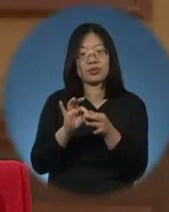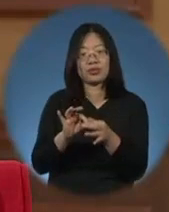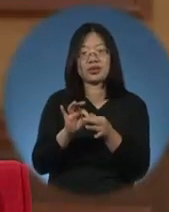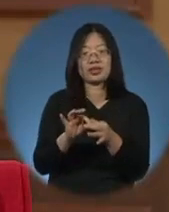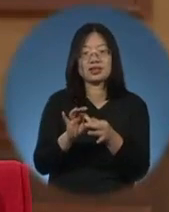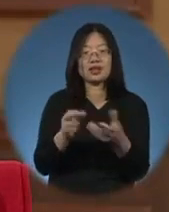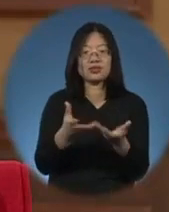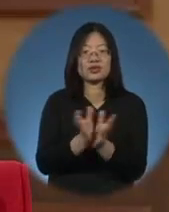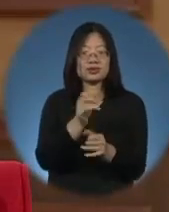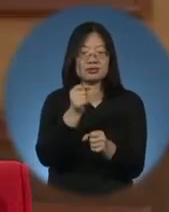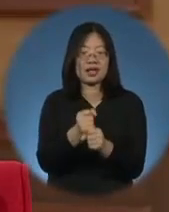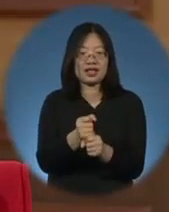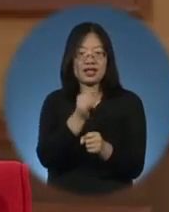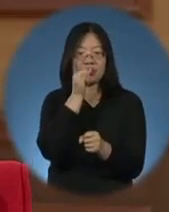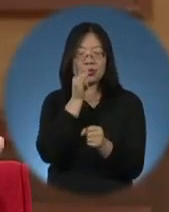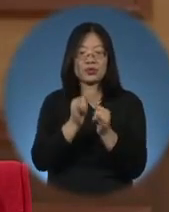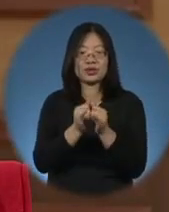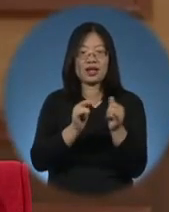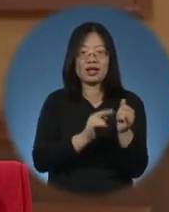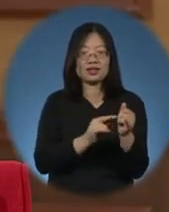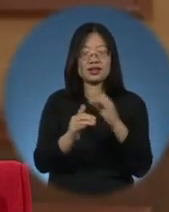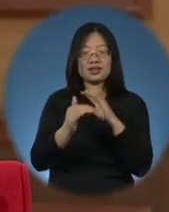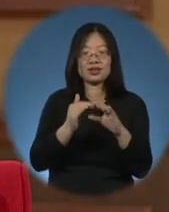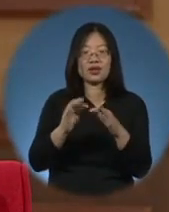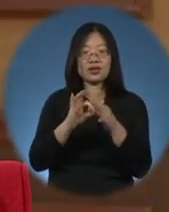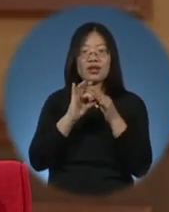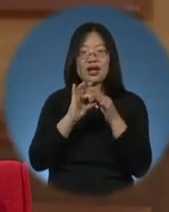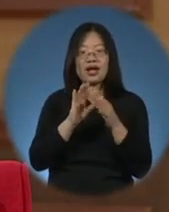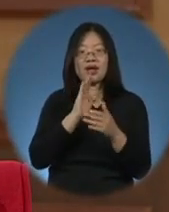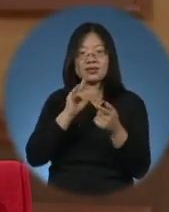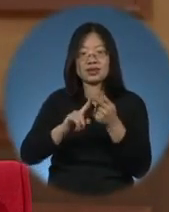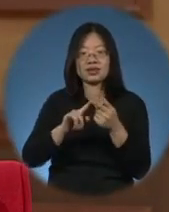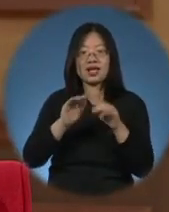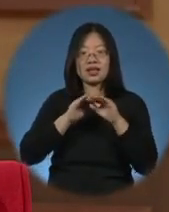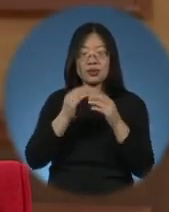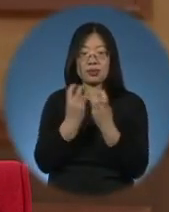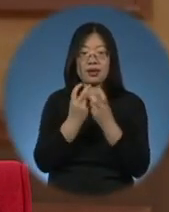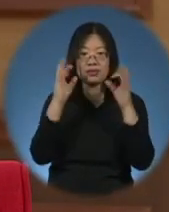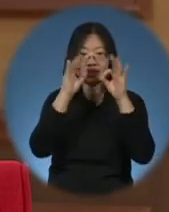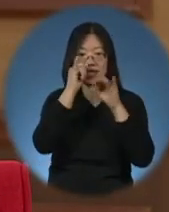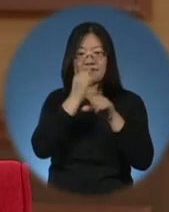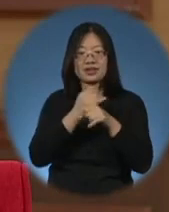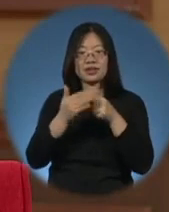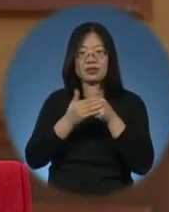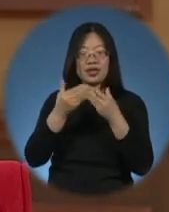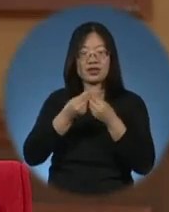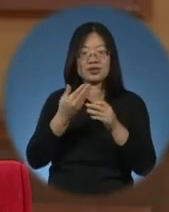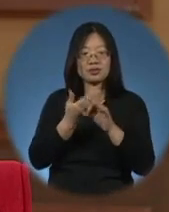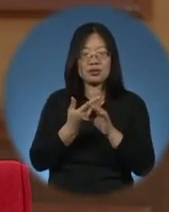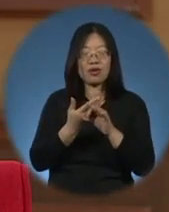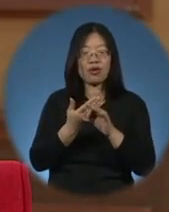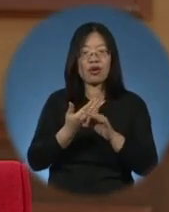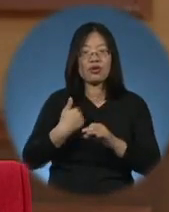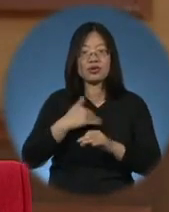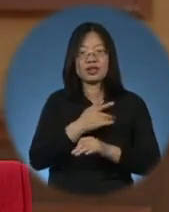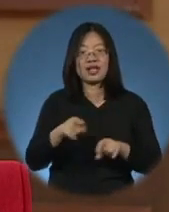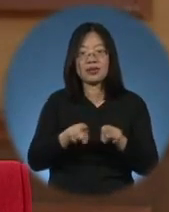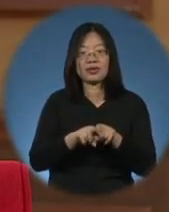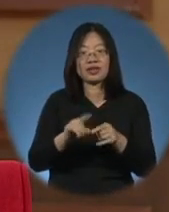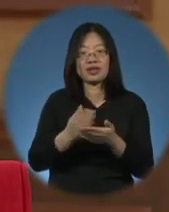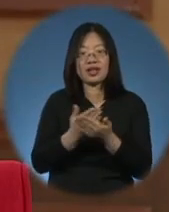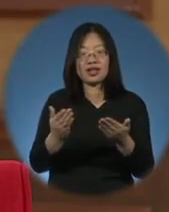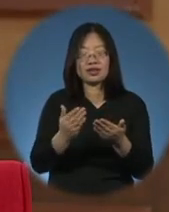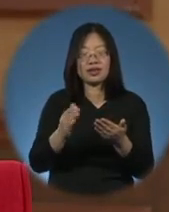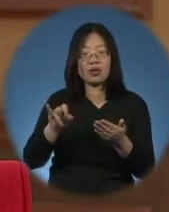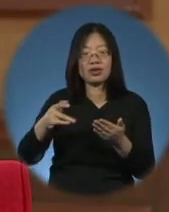통해서 그룹을 만들고 그 사람들이 의견 소통을 해서 합리적인 해결책을 찾는 거거든요. 네. 예를 들어 우리 함께 나눈 그